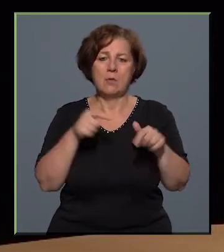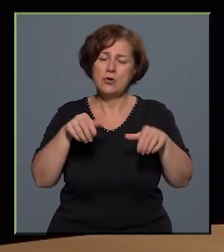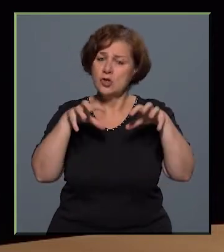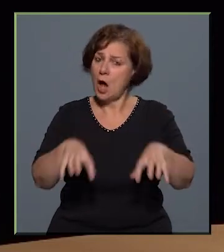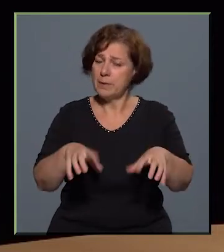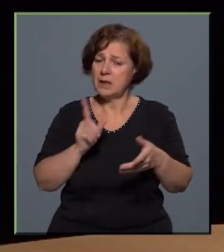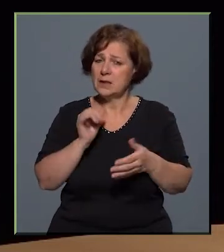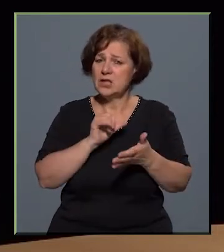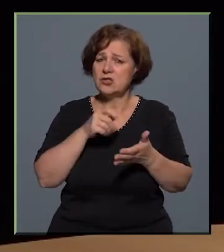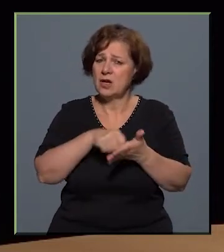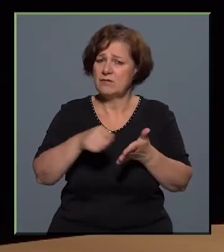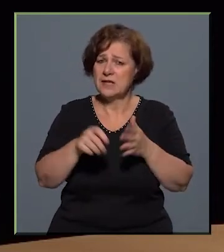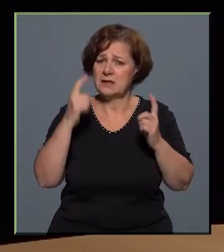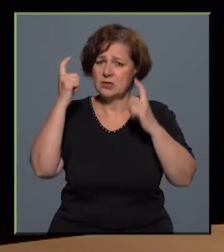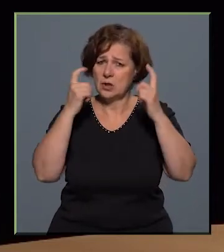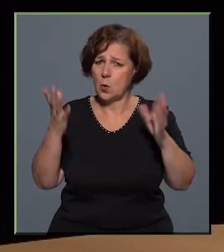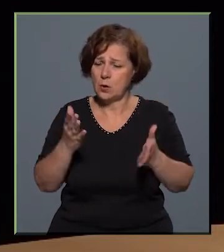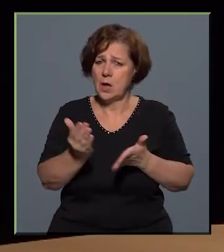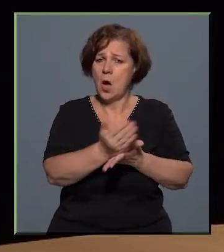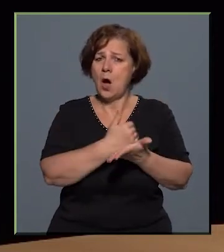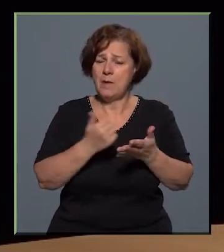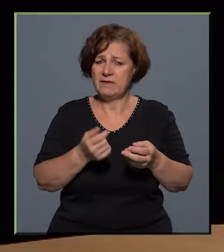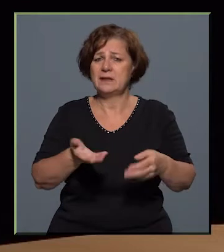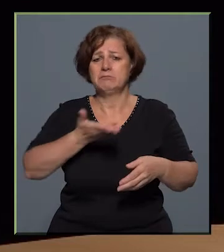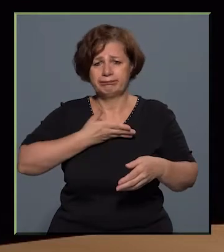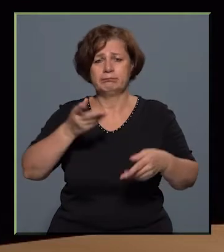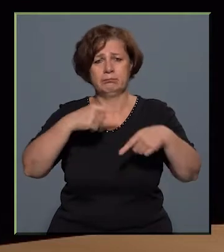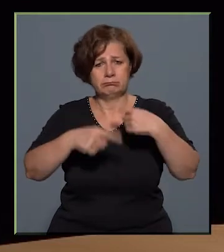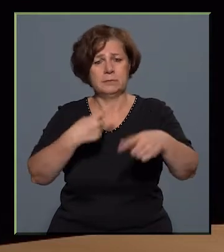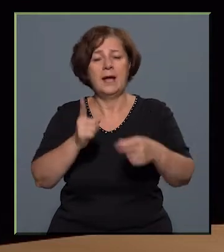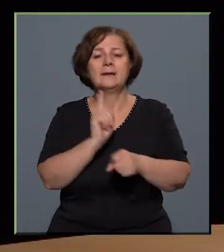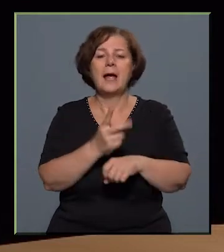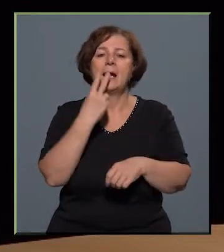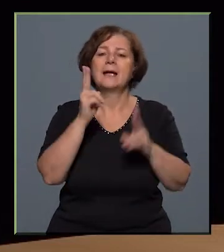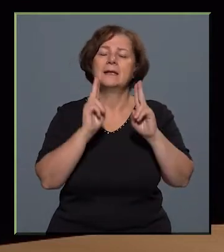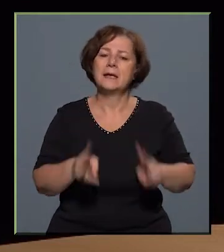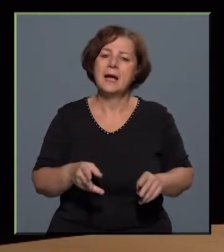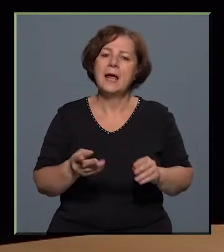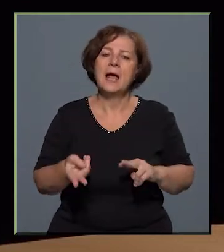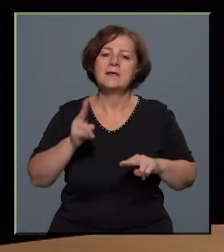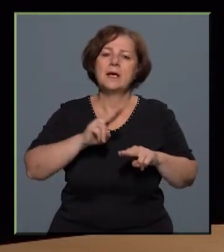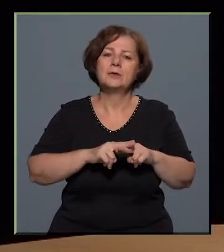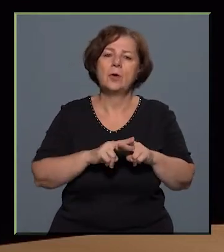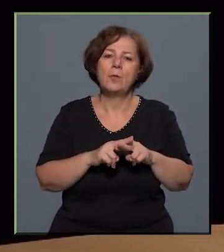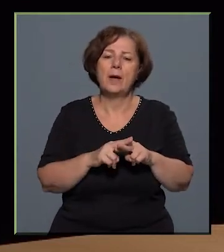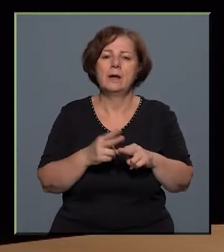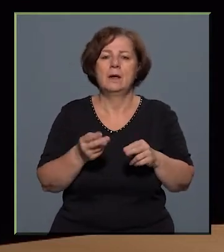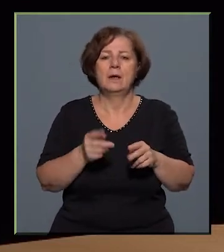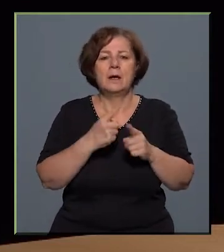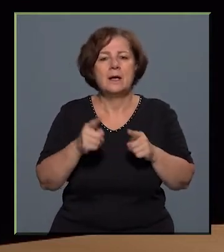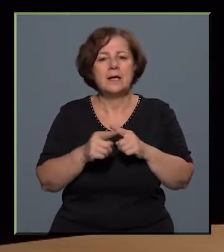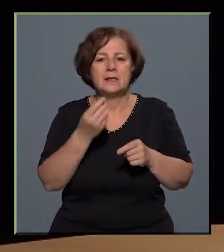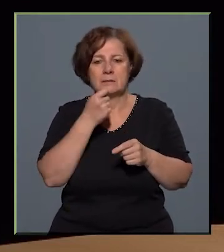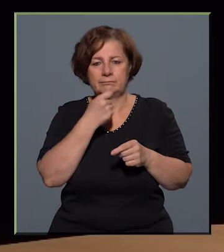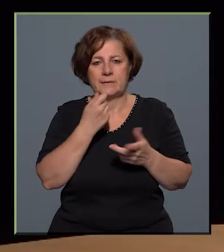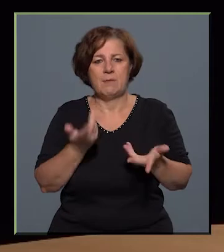az önkormányzat, nincsenek fizetési gondjai, a bevételei rendre befolynak, de látnunk kell azt, hogy egyre nagyobb hányadot emész majd fel a